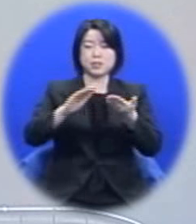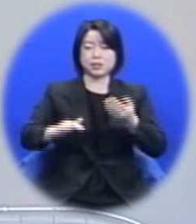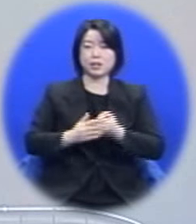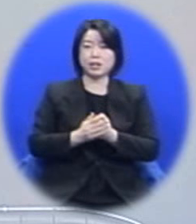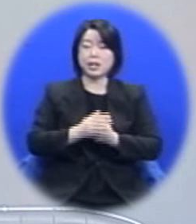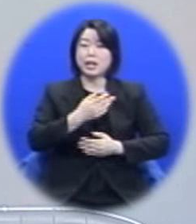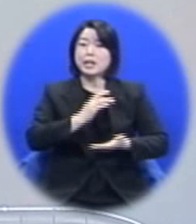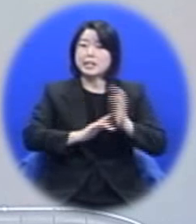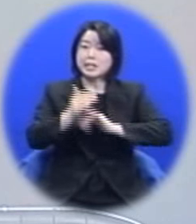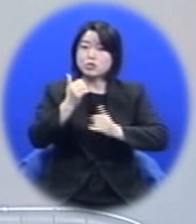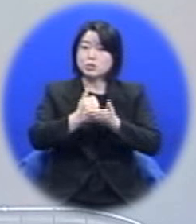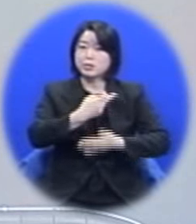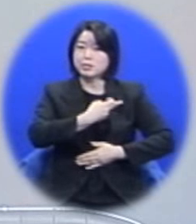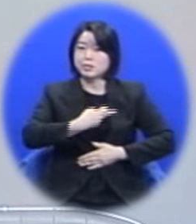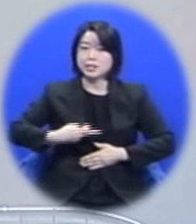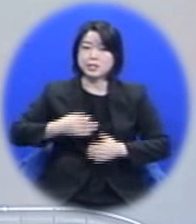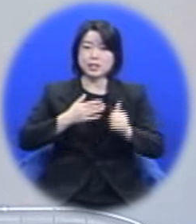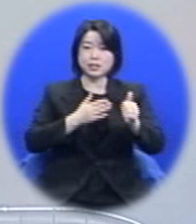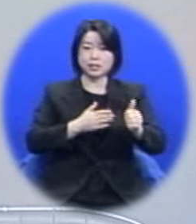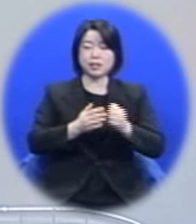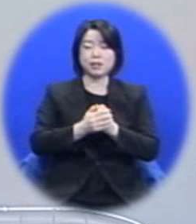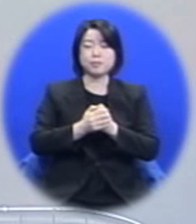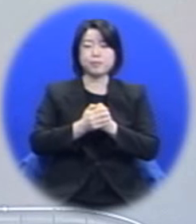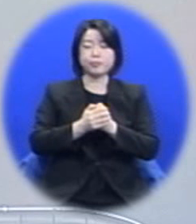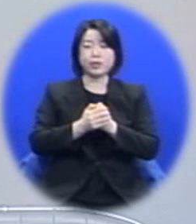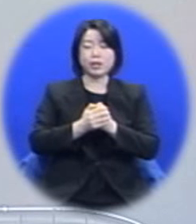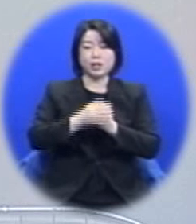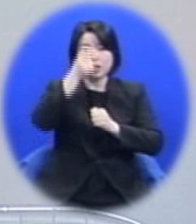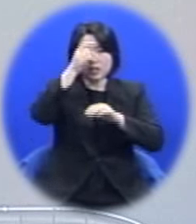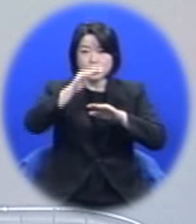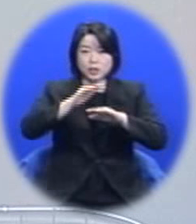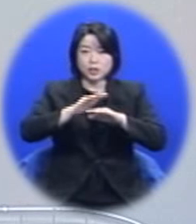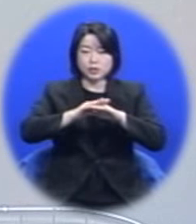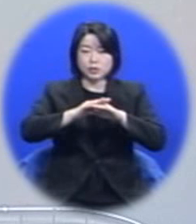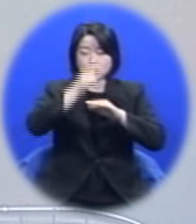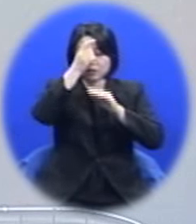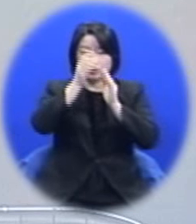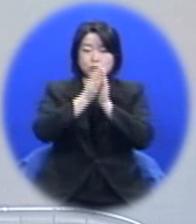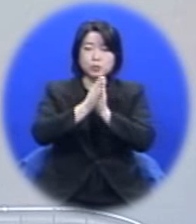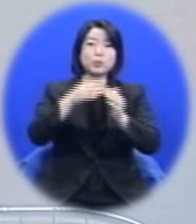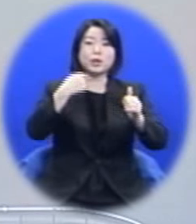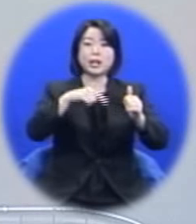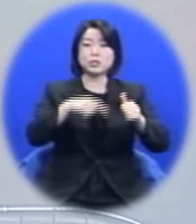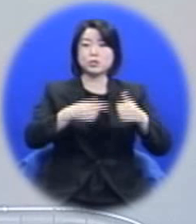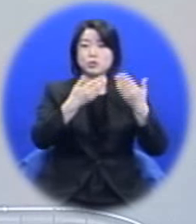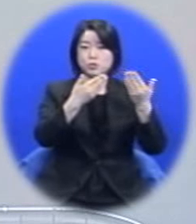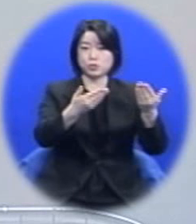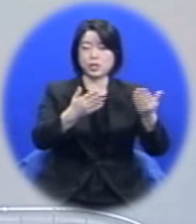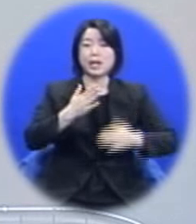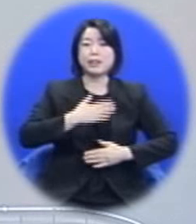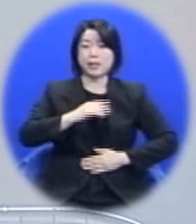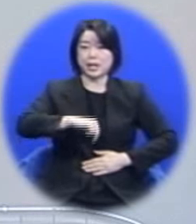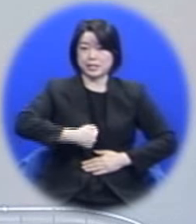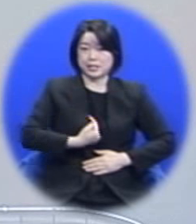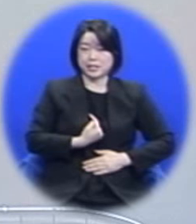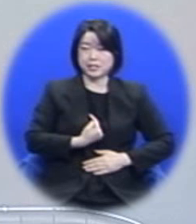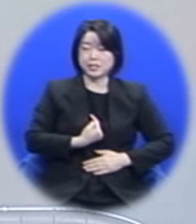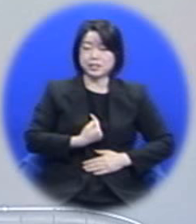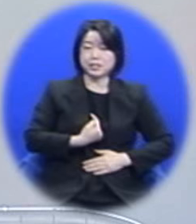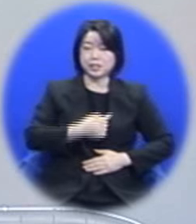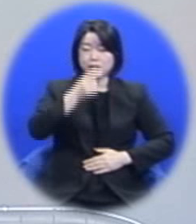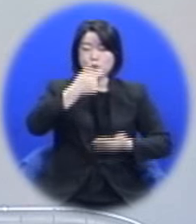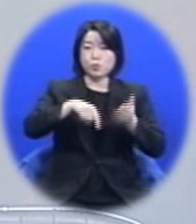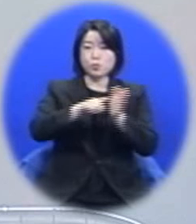예수님께서 제자들에게 기도를 가르치시면서 우리 자신을 위해서 기도하라고 하신 것 중에 첫